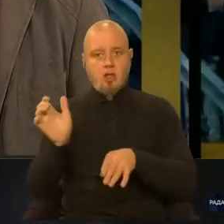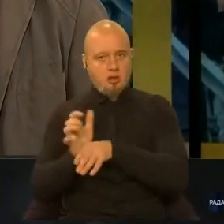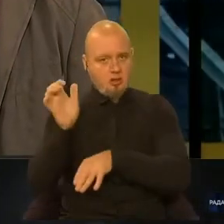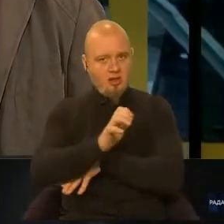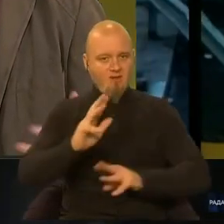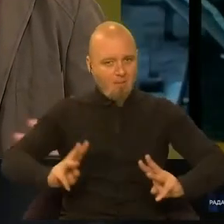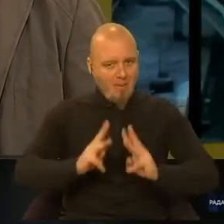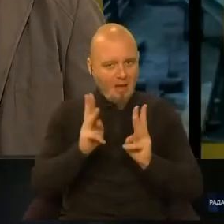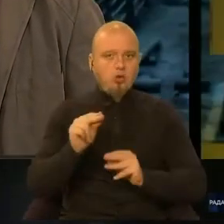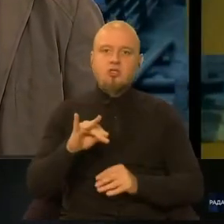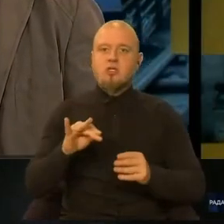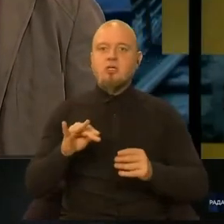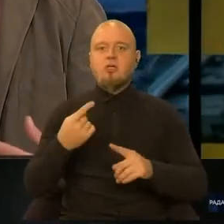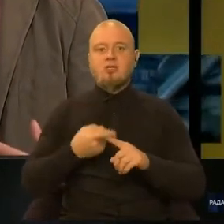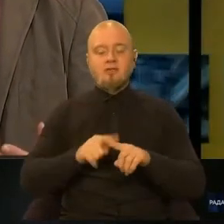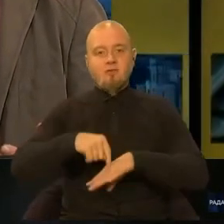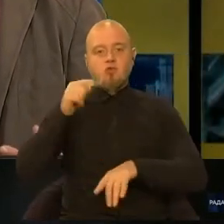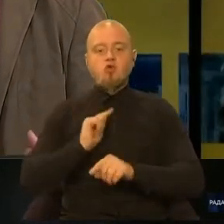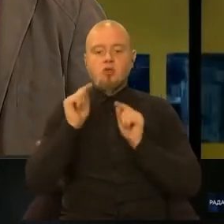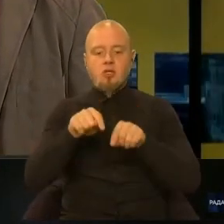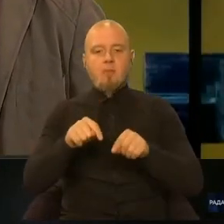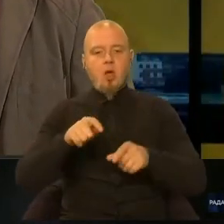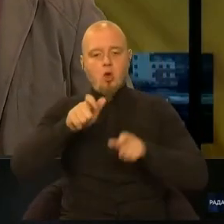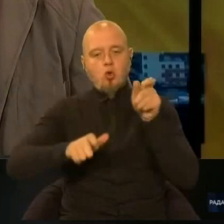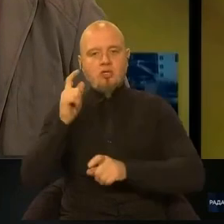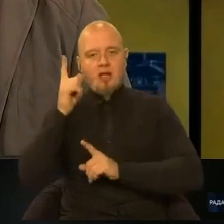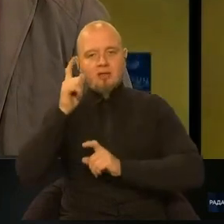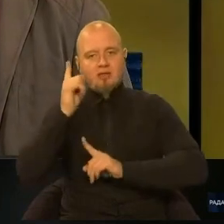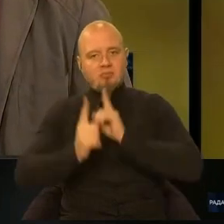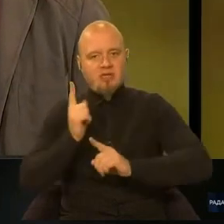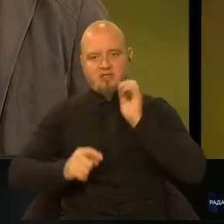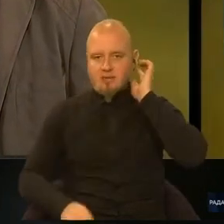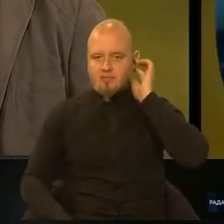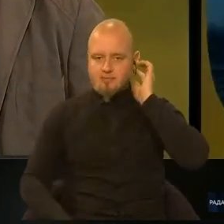кидають? Це відчувається, що там контингент змінився?